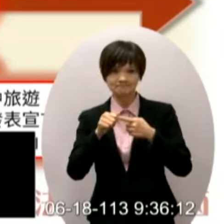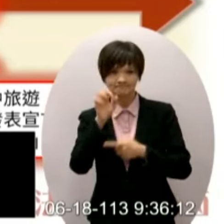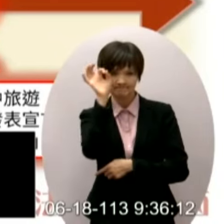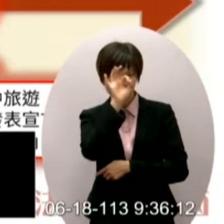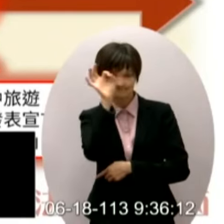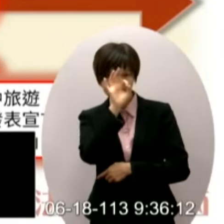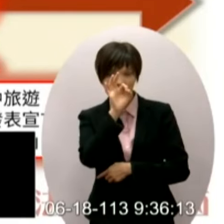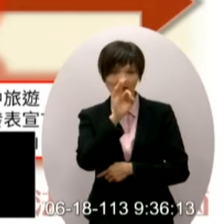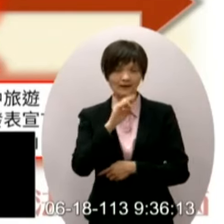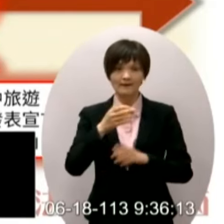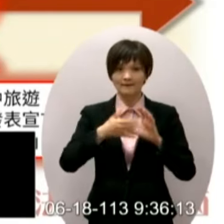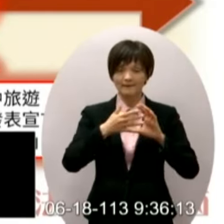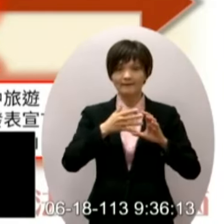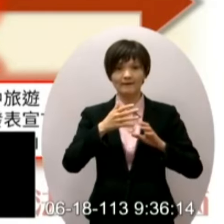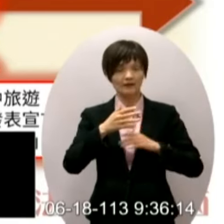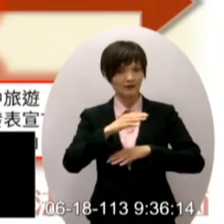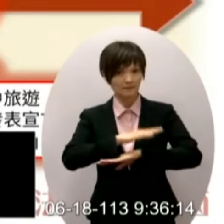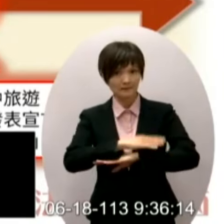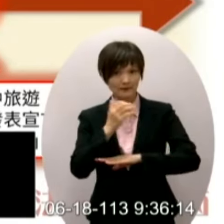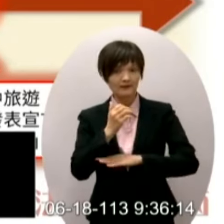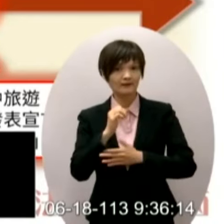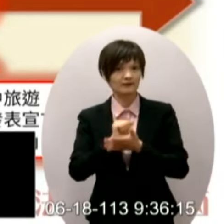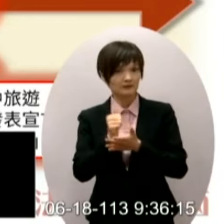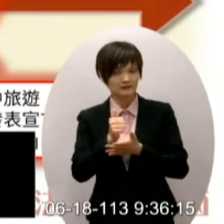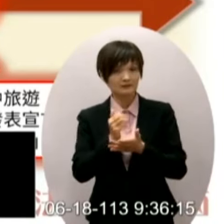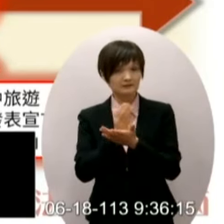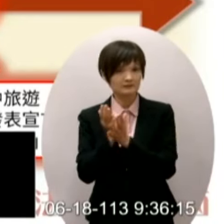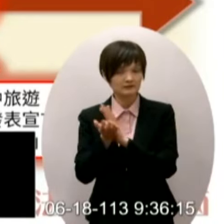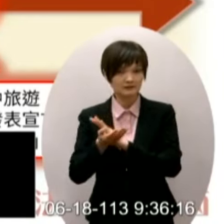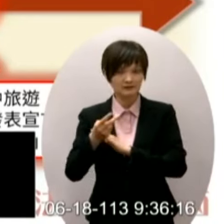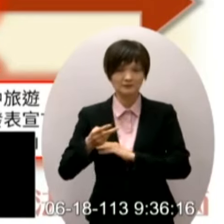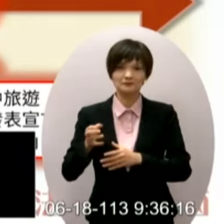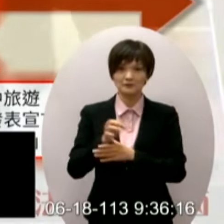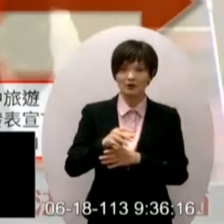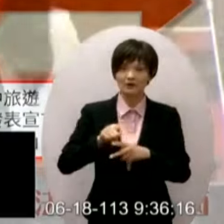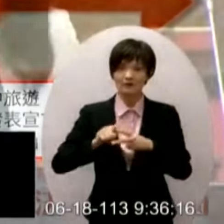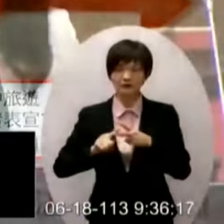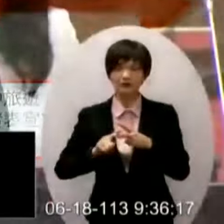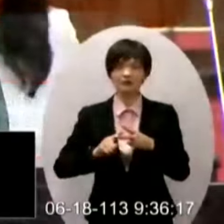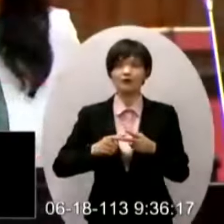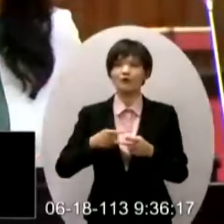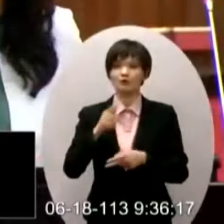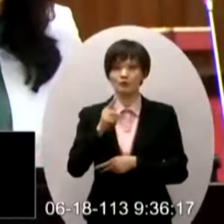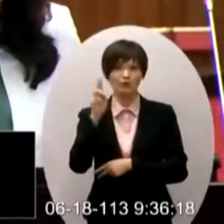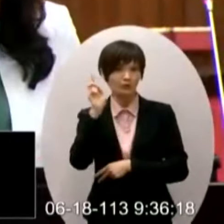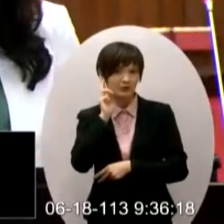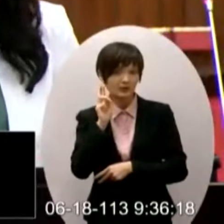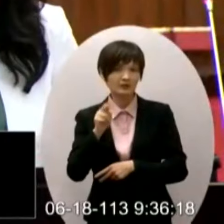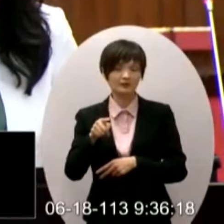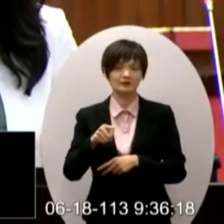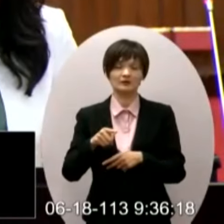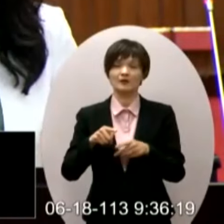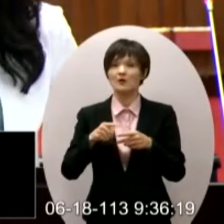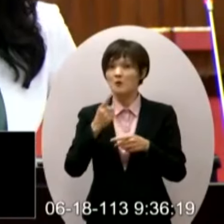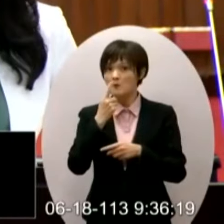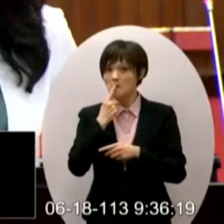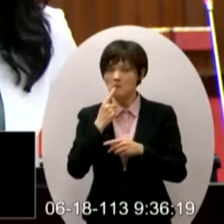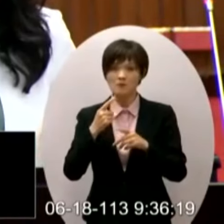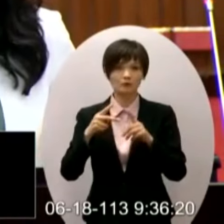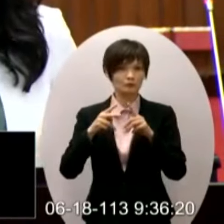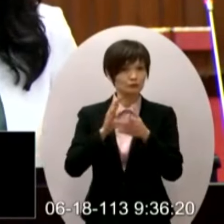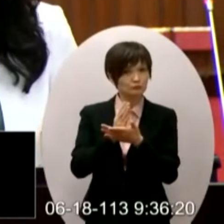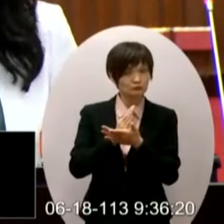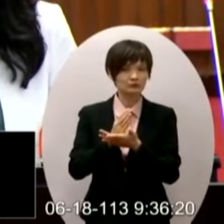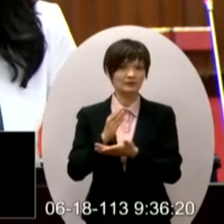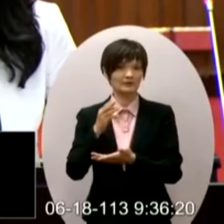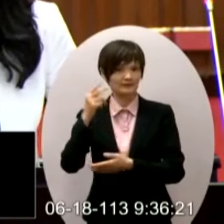者，然后透过抖音、红书的文化统战，再到中小型的媒体的认知作战跟借选，现在最新的